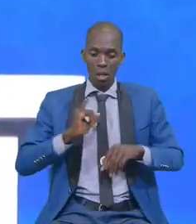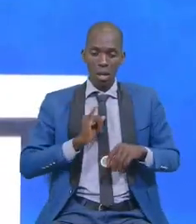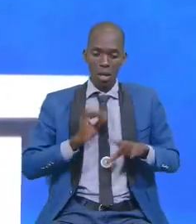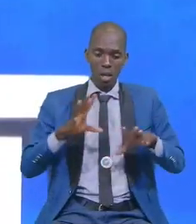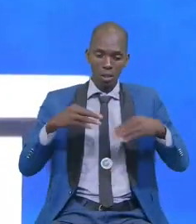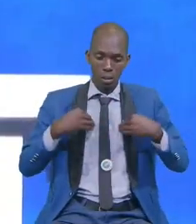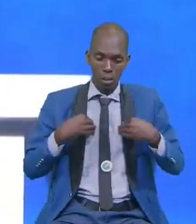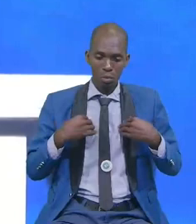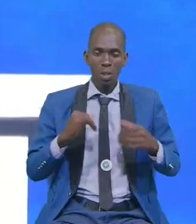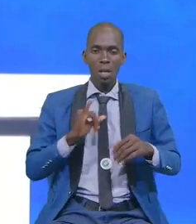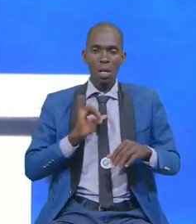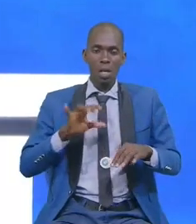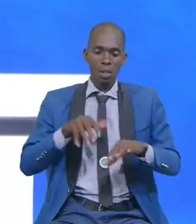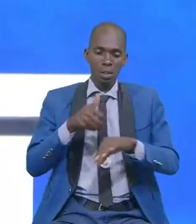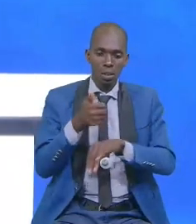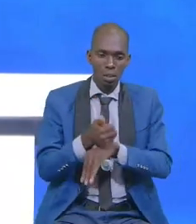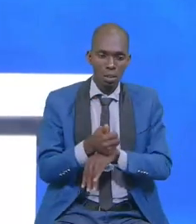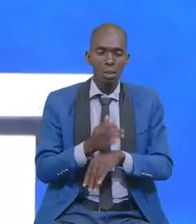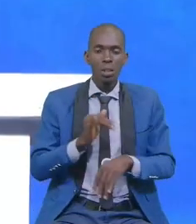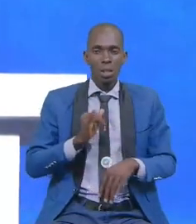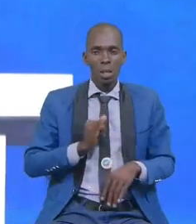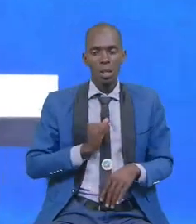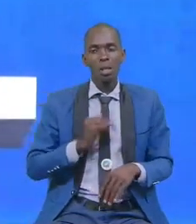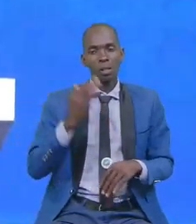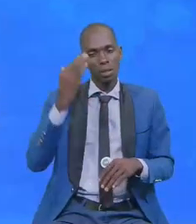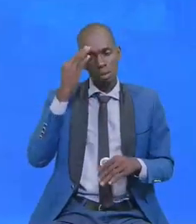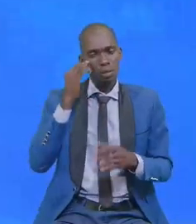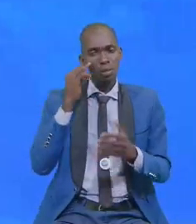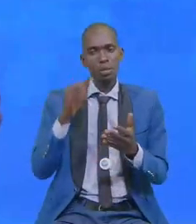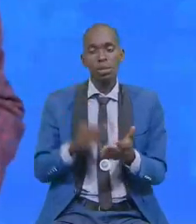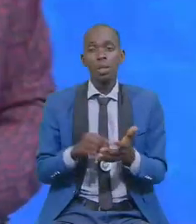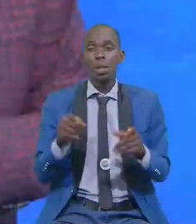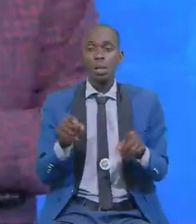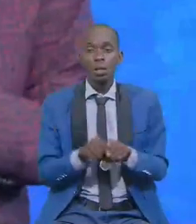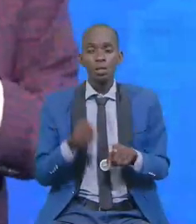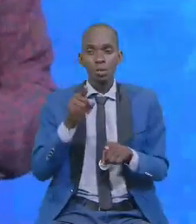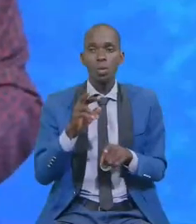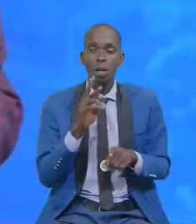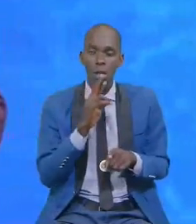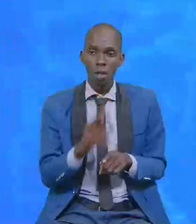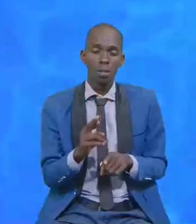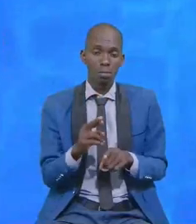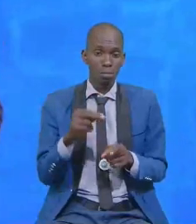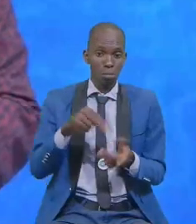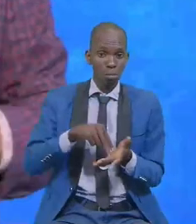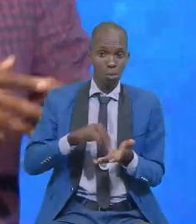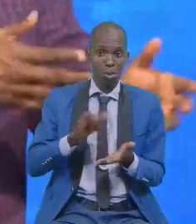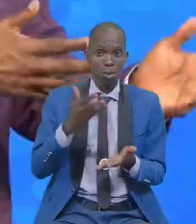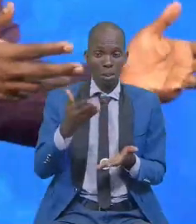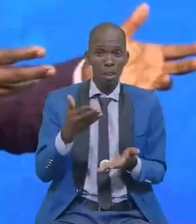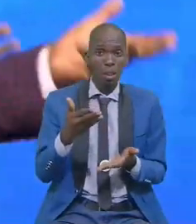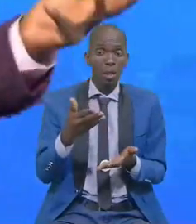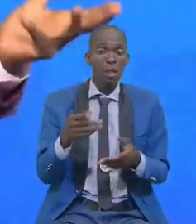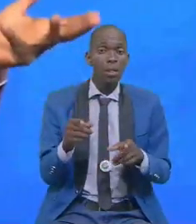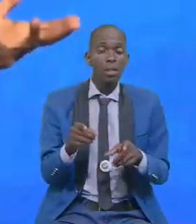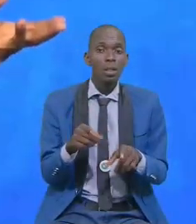j'affirme, je reconnais. Comme tu te mets debout, parle au Seigneur dans la prière. Dis, Seigneur,